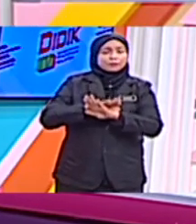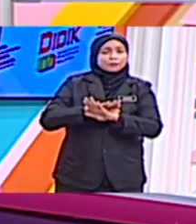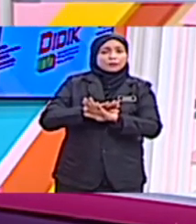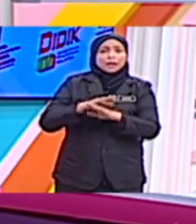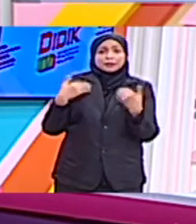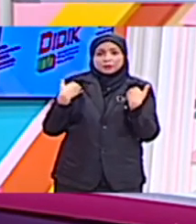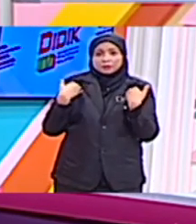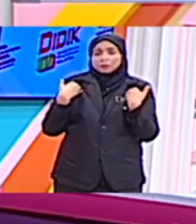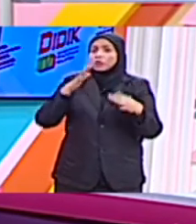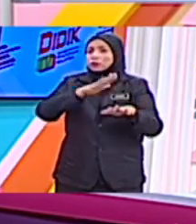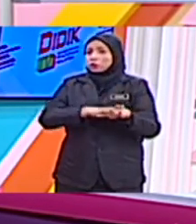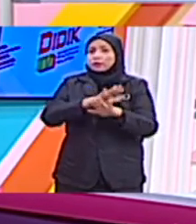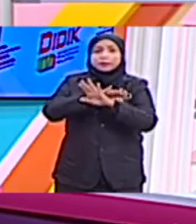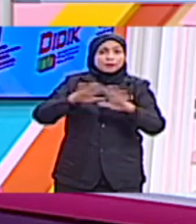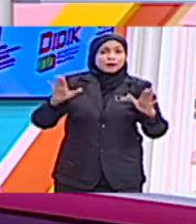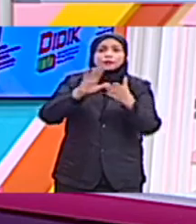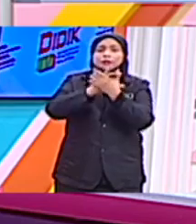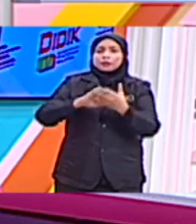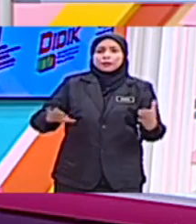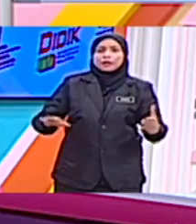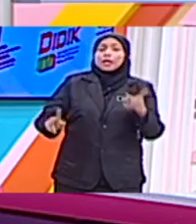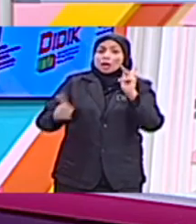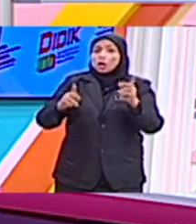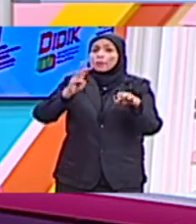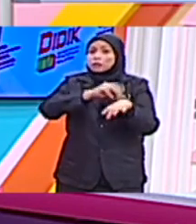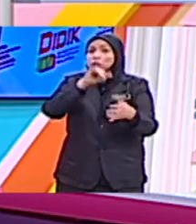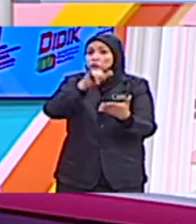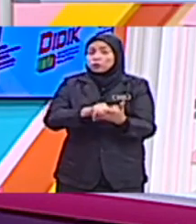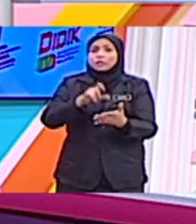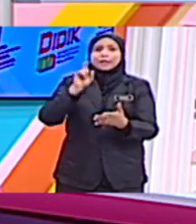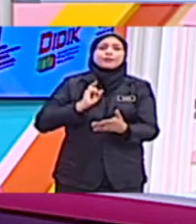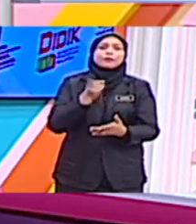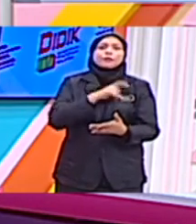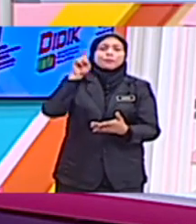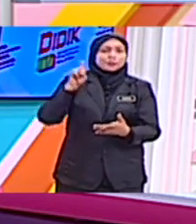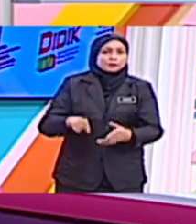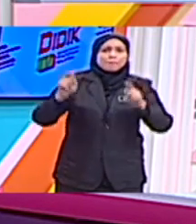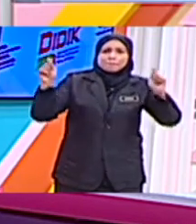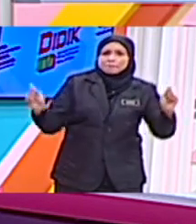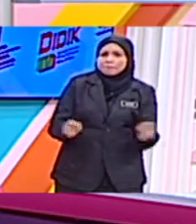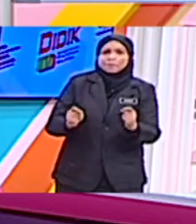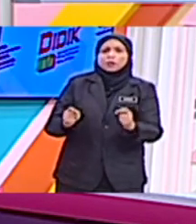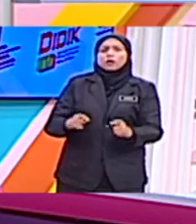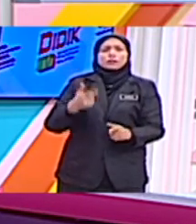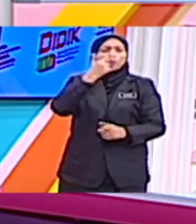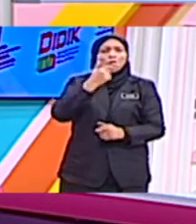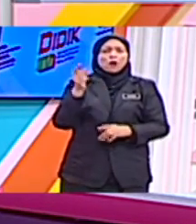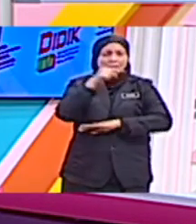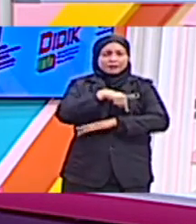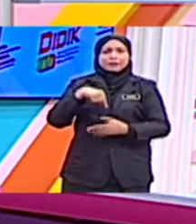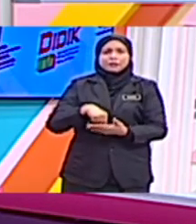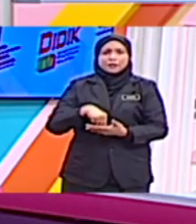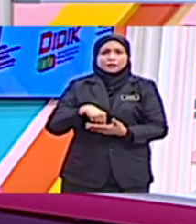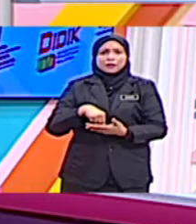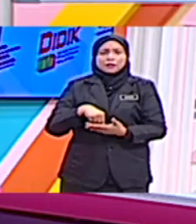selamat, berlaku hari itu, berlaku ketika itu jugalah kita kena bertindak. Jangan berlaku hari ini, minggu depan